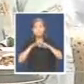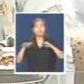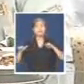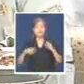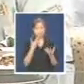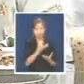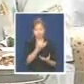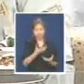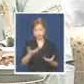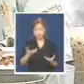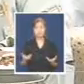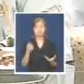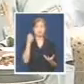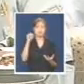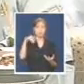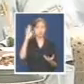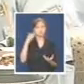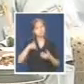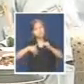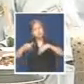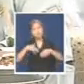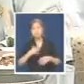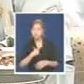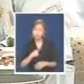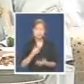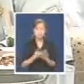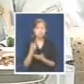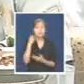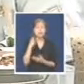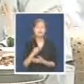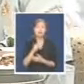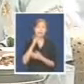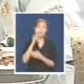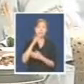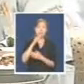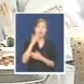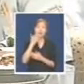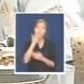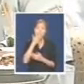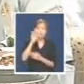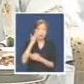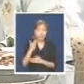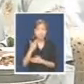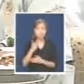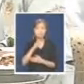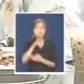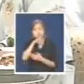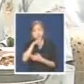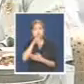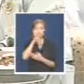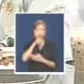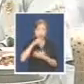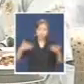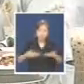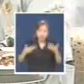ไม่รู้ว่าสถานะเมนูที่แถวบ้านเดินเดินมะพร้าวที่ไหนก็เอาพรุ่งนี้ทั้งนั้นแล้วไข่พะโล้แล้วราดแกง 1